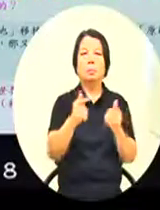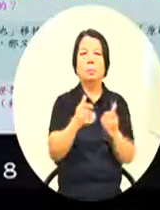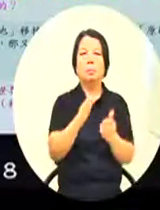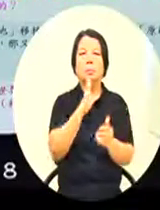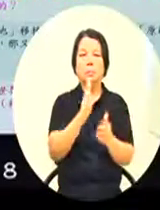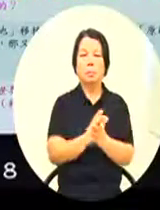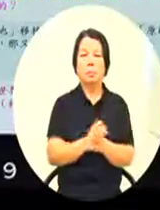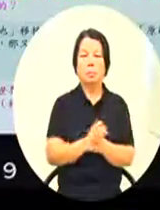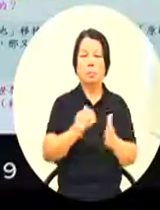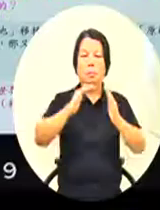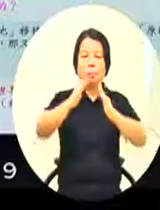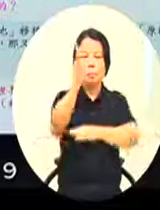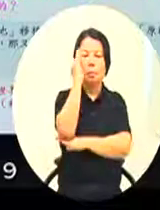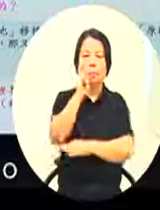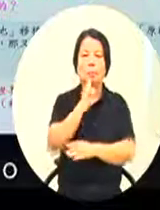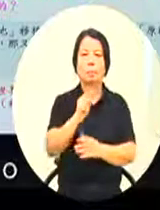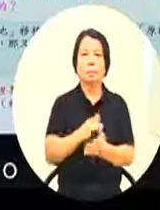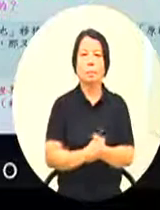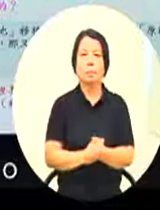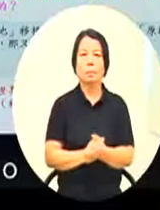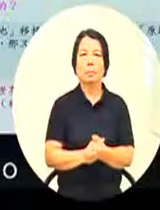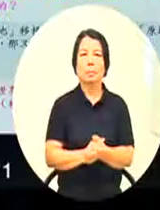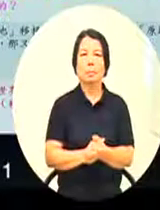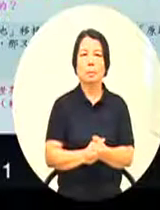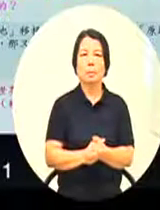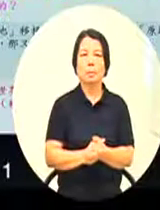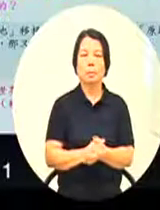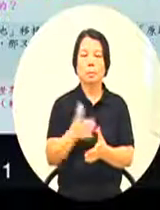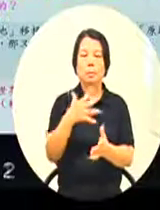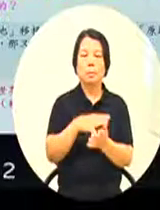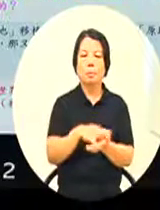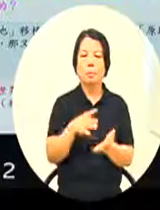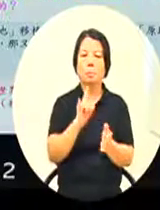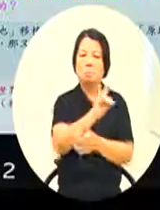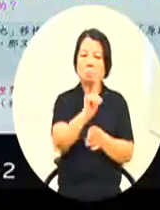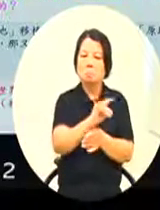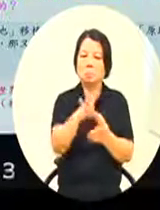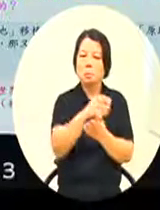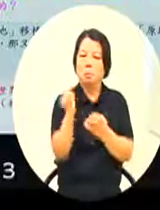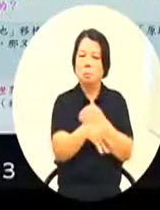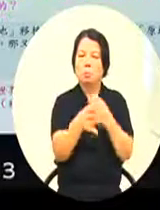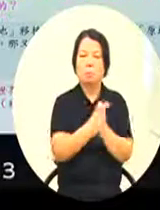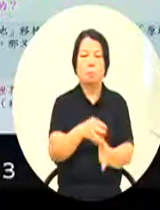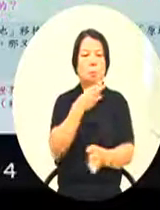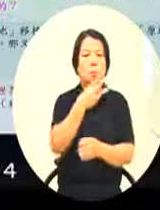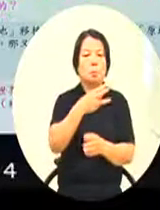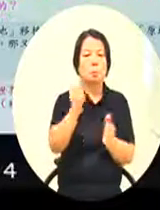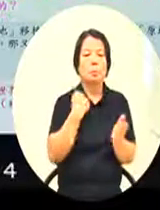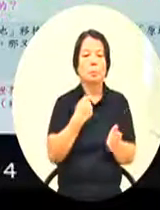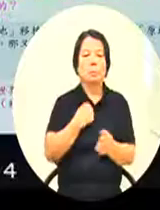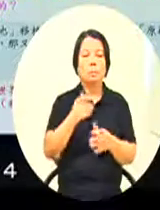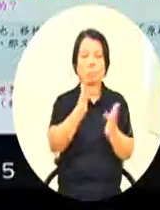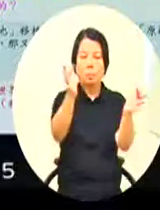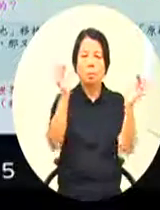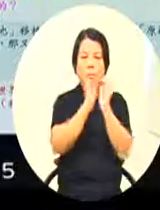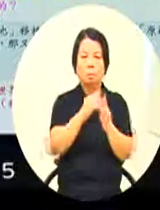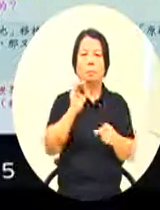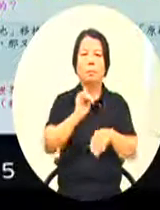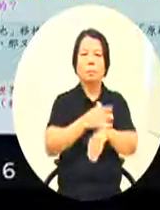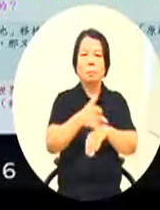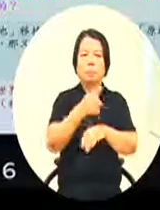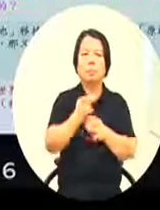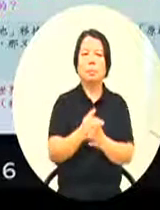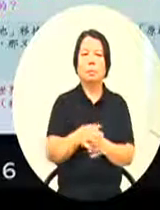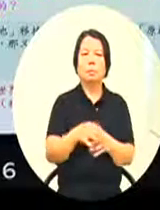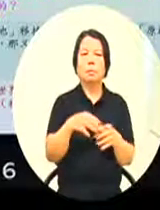市政府说的。好，我们来看怎么拆穿这个谎言。三岁的孩子都知道，森林公园当然不会是水泥公